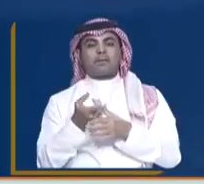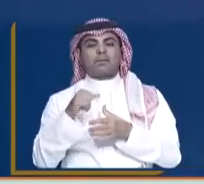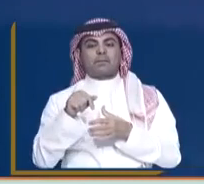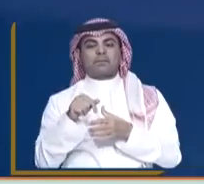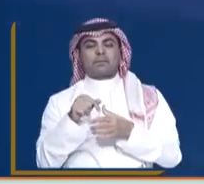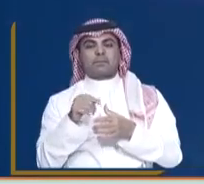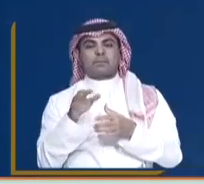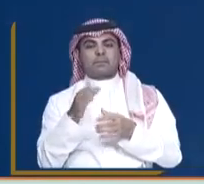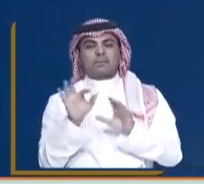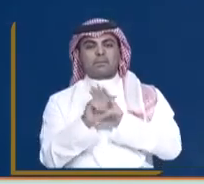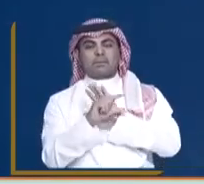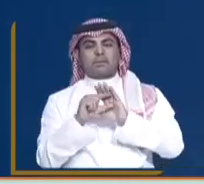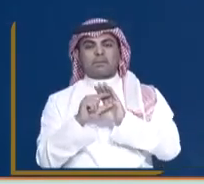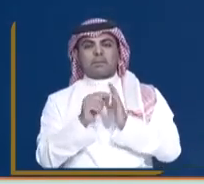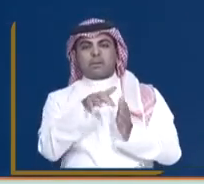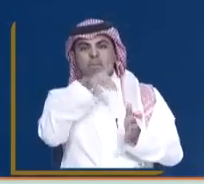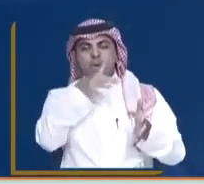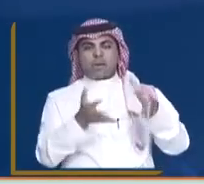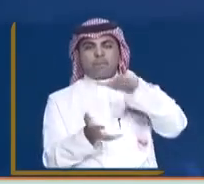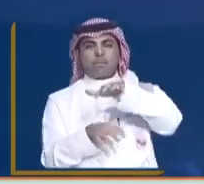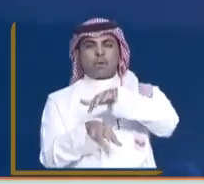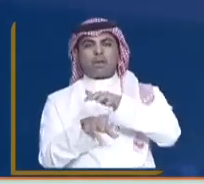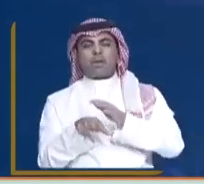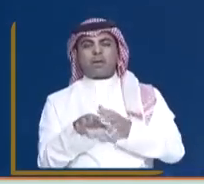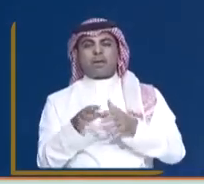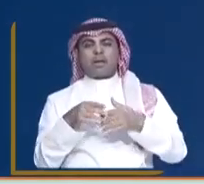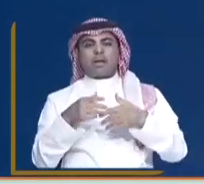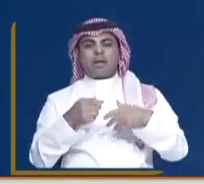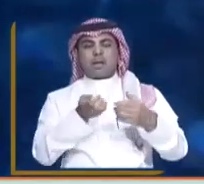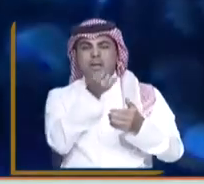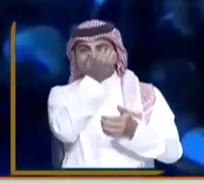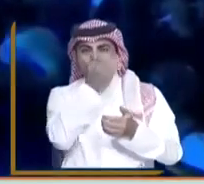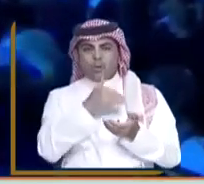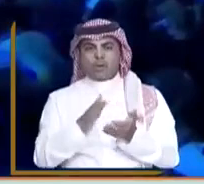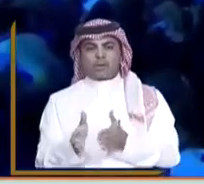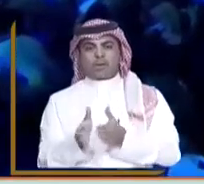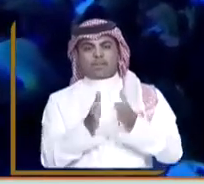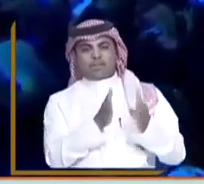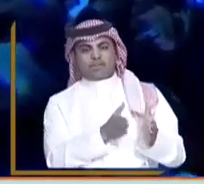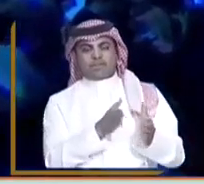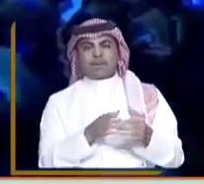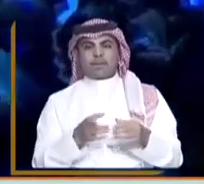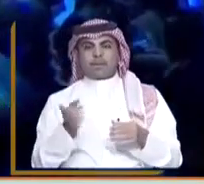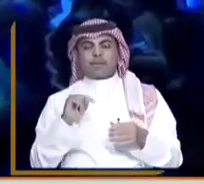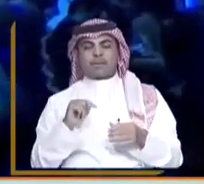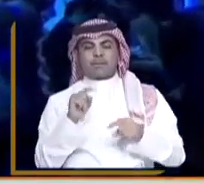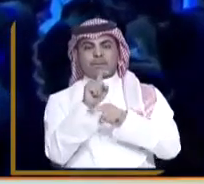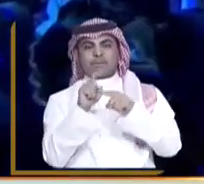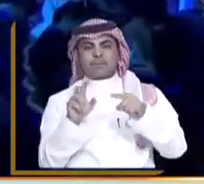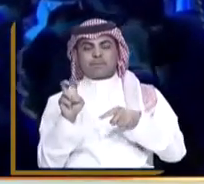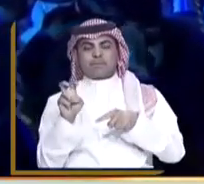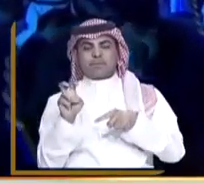المناوله الحاويه في الموانئ البحريه ايضا النسبه نسبه